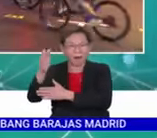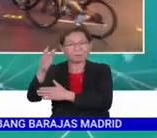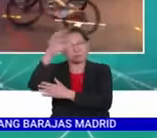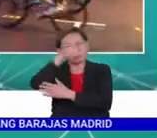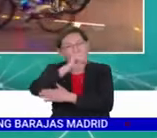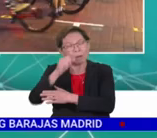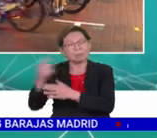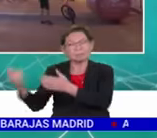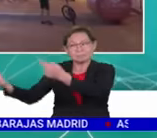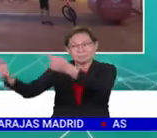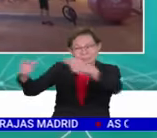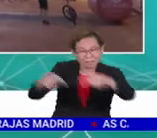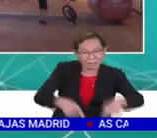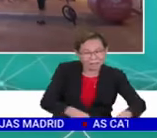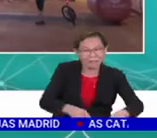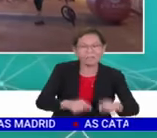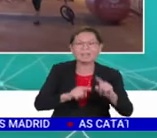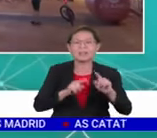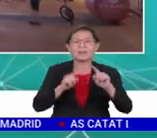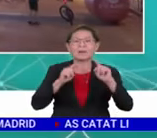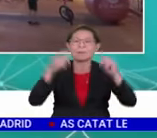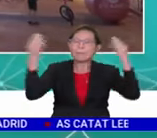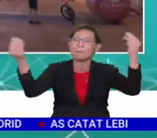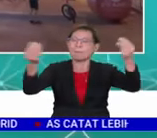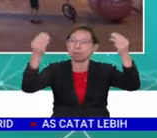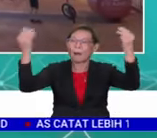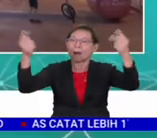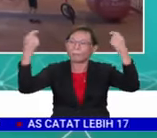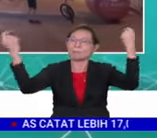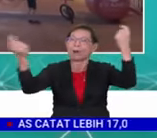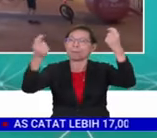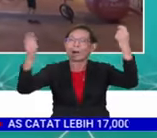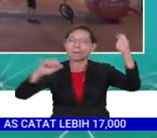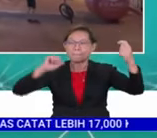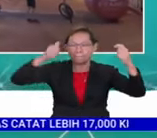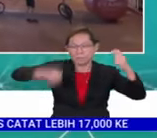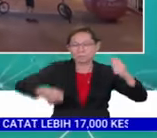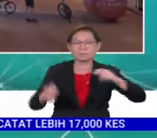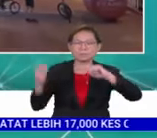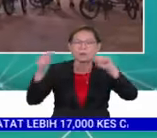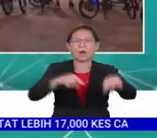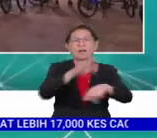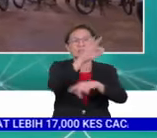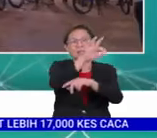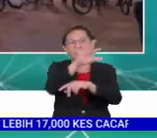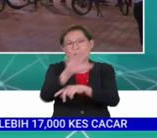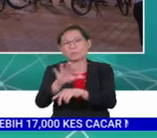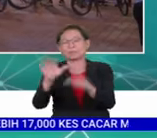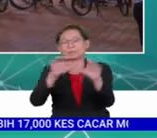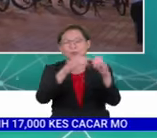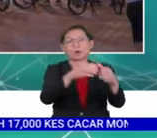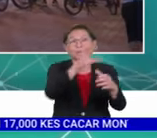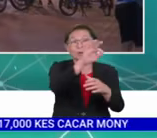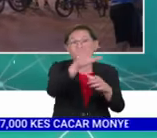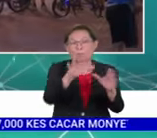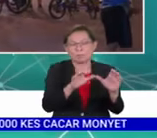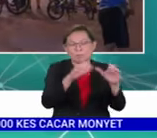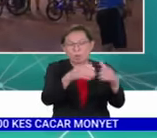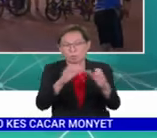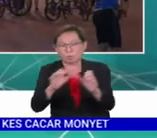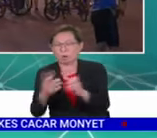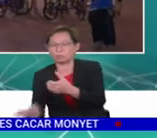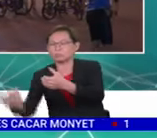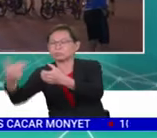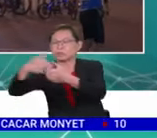dijangka berkenan berangkat menghadiri majlis sambutan pada hari esok. 95 kontinjen akan